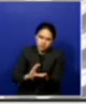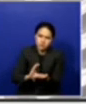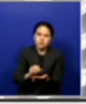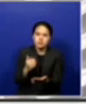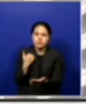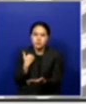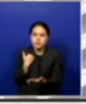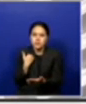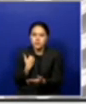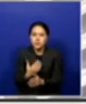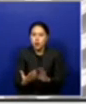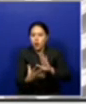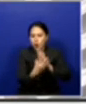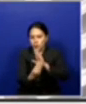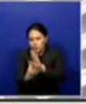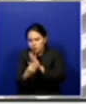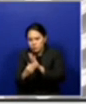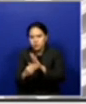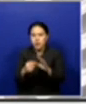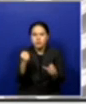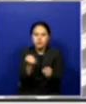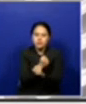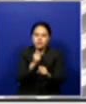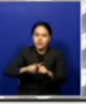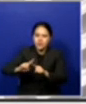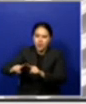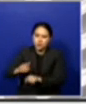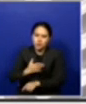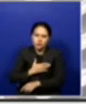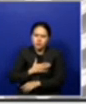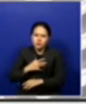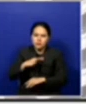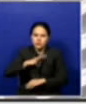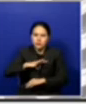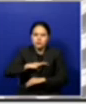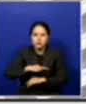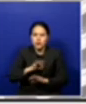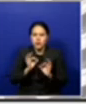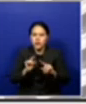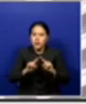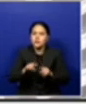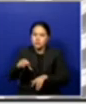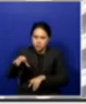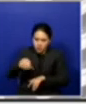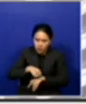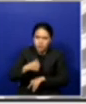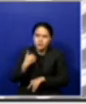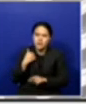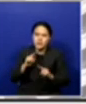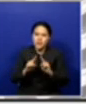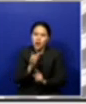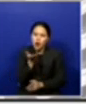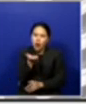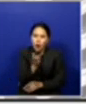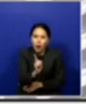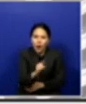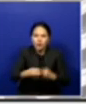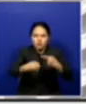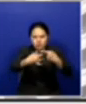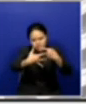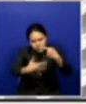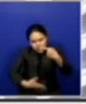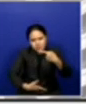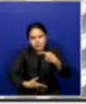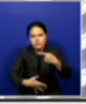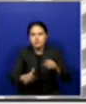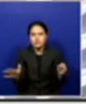ฝึกอบรมสัมมนาต่างๆผมไม่ติดใจครับจำเป็นครับต้องเอามาแต่ขอมีรายละเอียดรองรับแต่ง